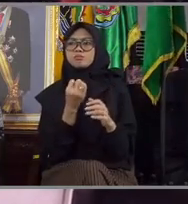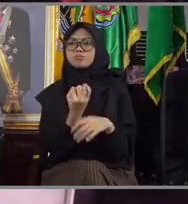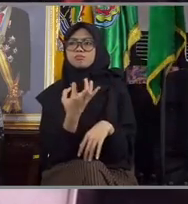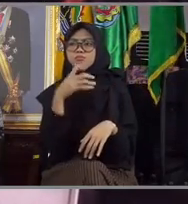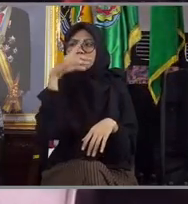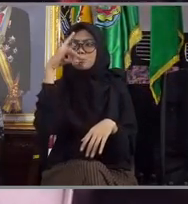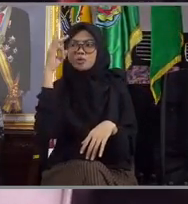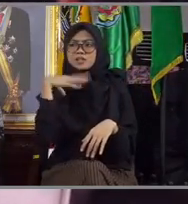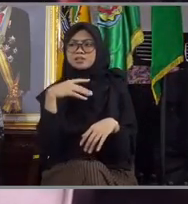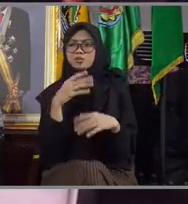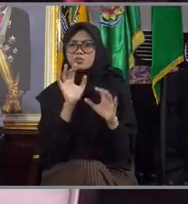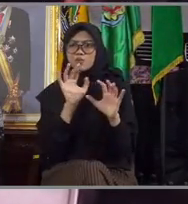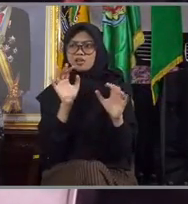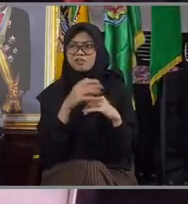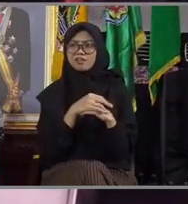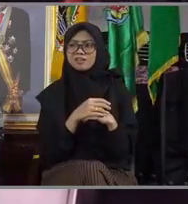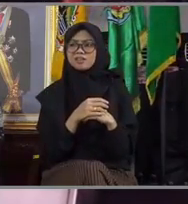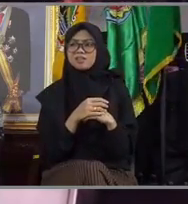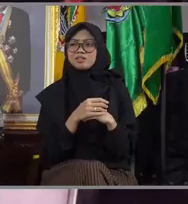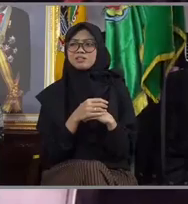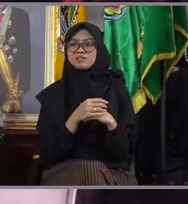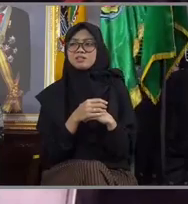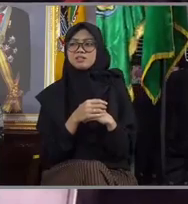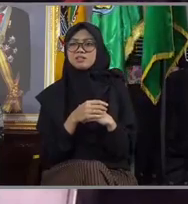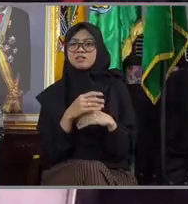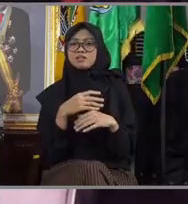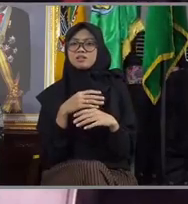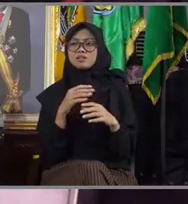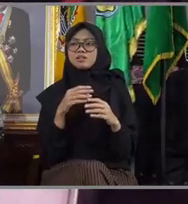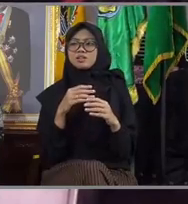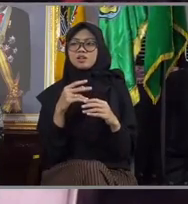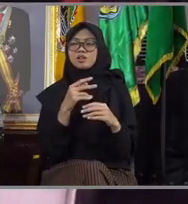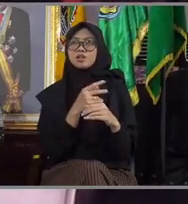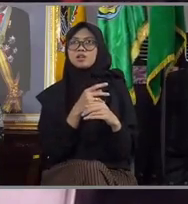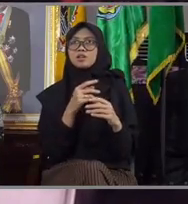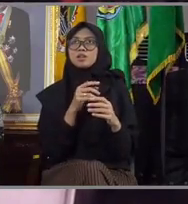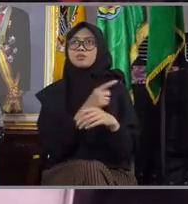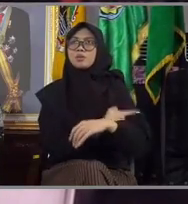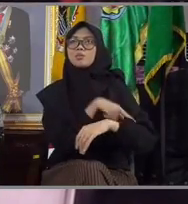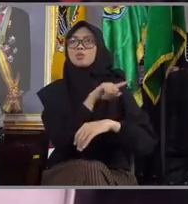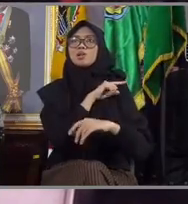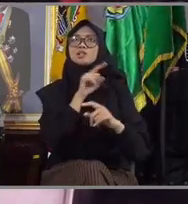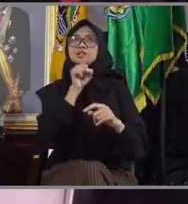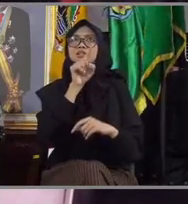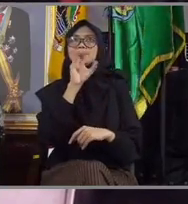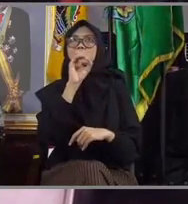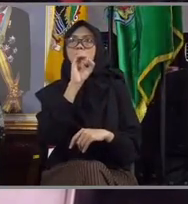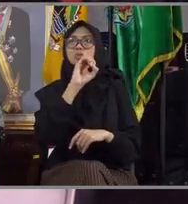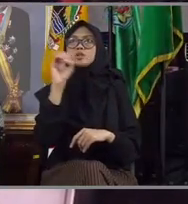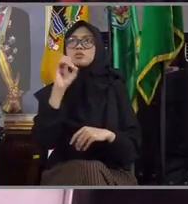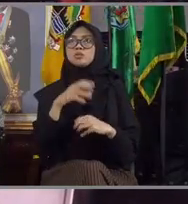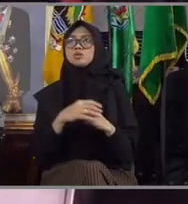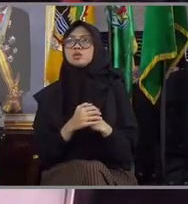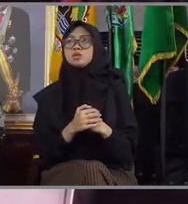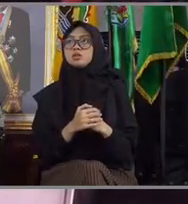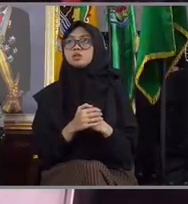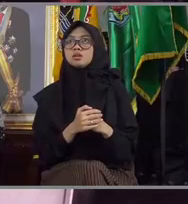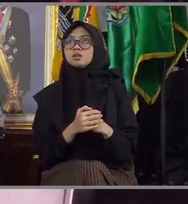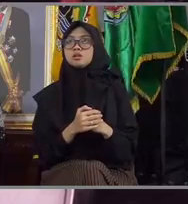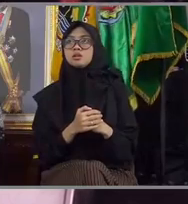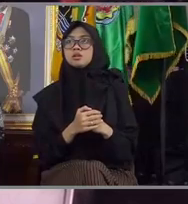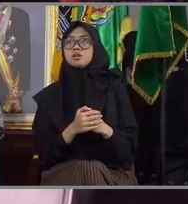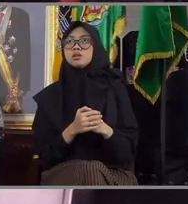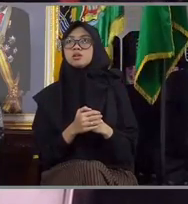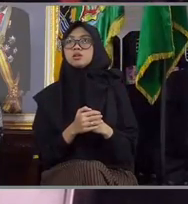terlalu banyak Pak 25 kami hanya Rp10.000 jadi ribu ya Jadi kami nanti siap-siap 10.000